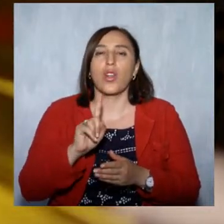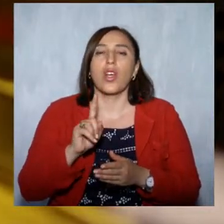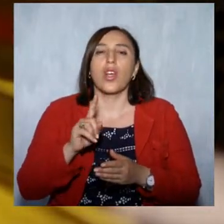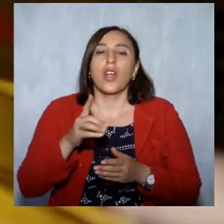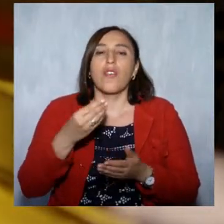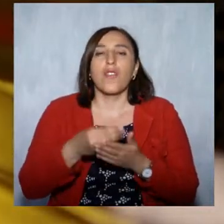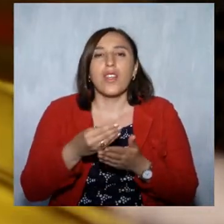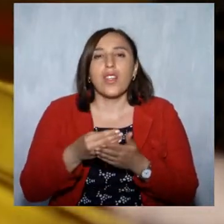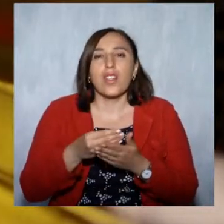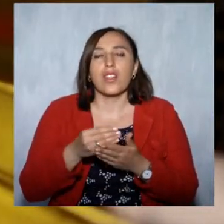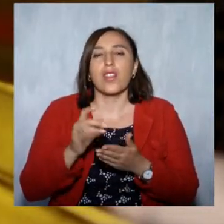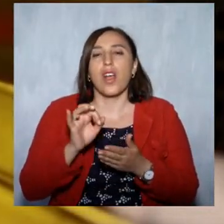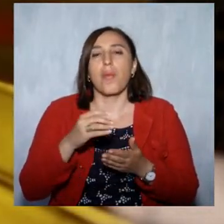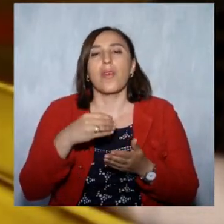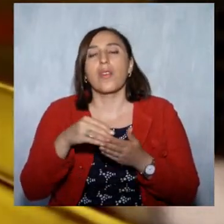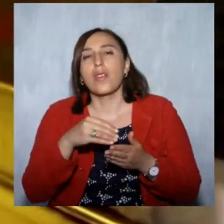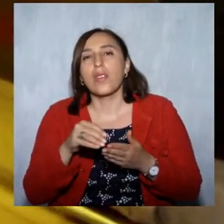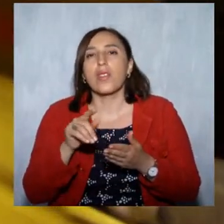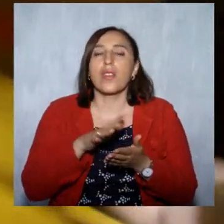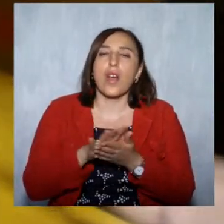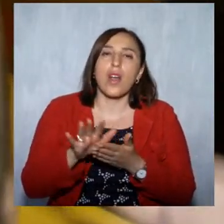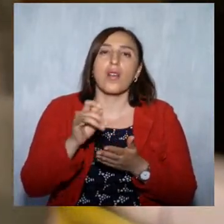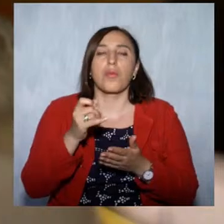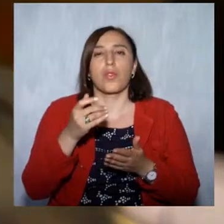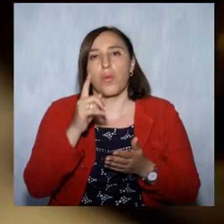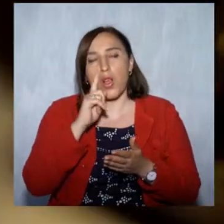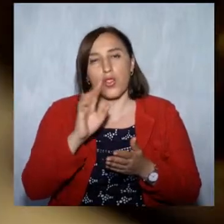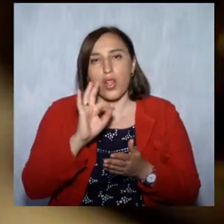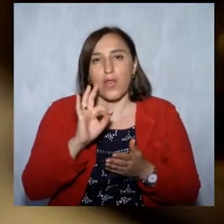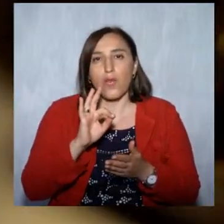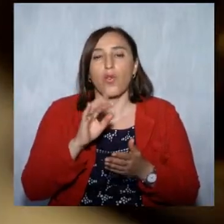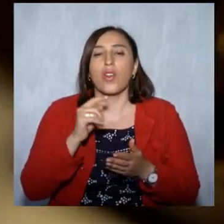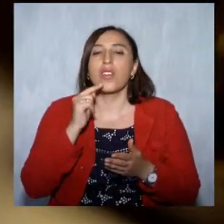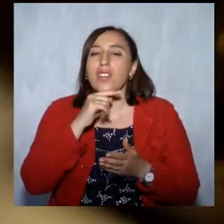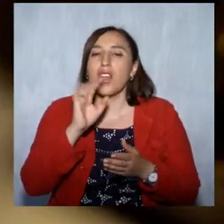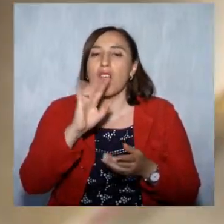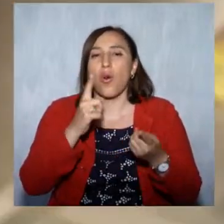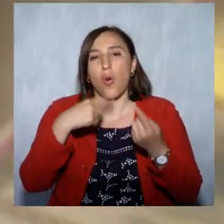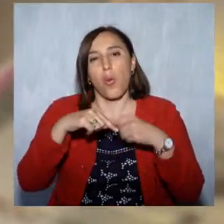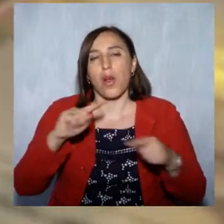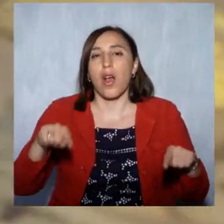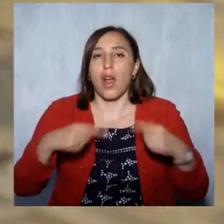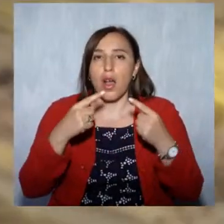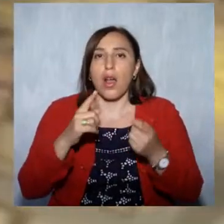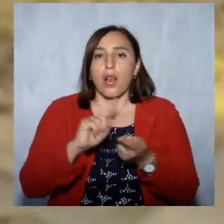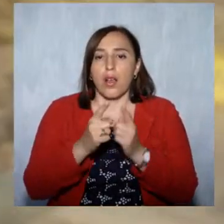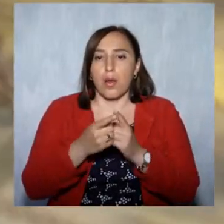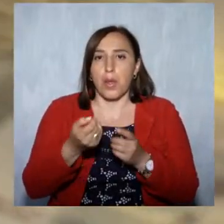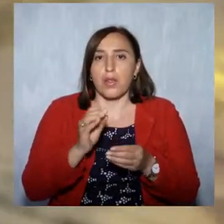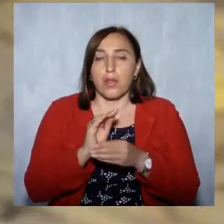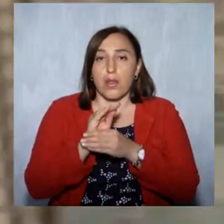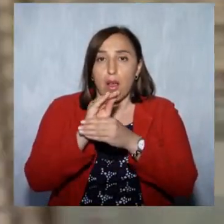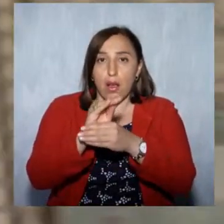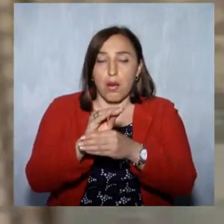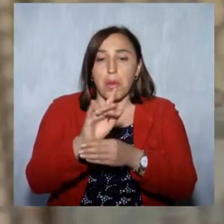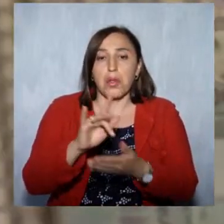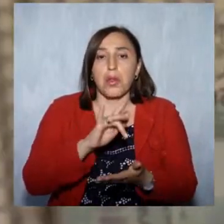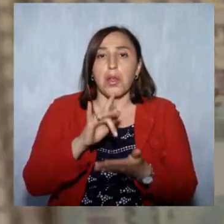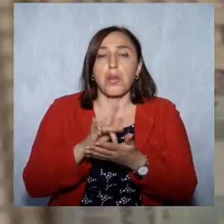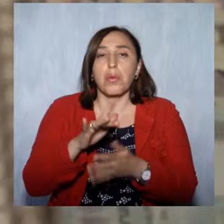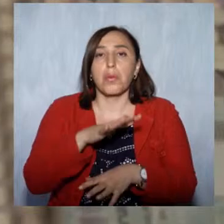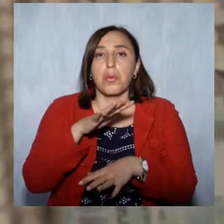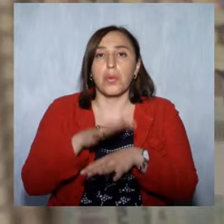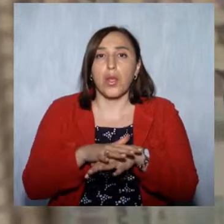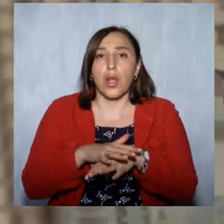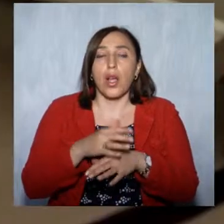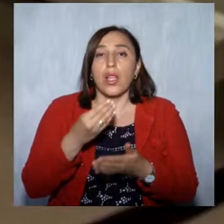միջոցների հասանելիությունը տնտեսությունում, ուստի խթանել տնտեսական աճը։ Այժմ գնաճի նման պայմաններում կենտրոնական դրամատունը